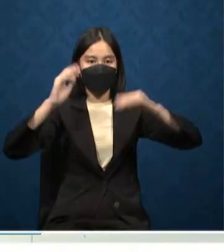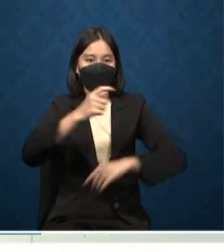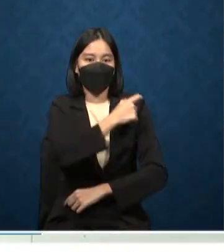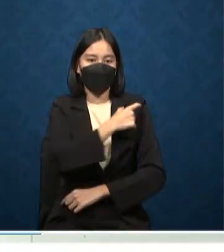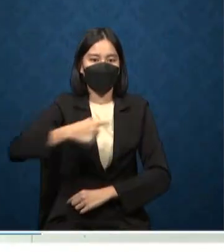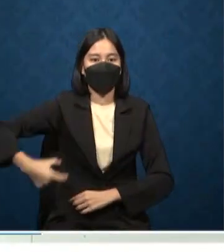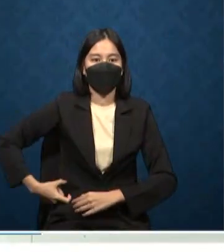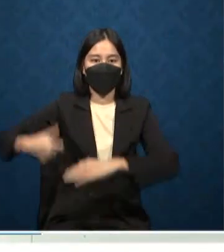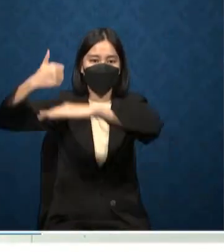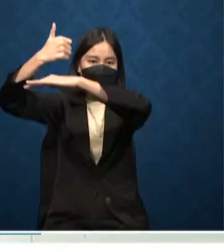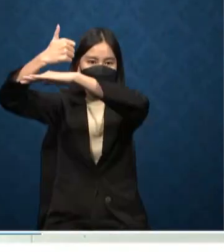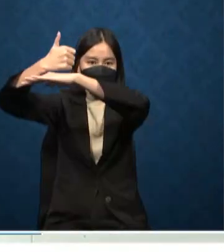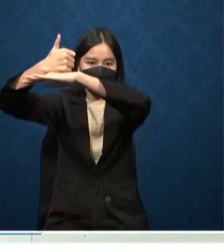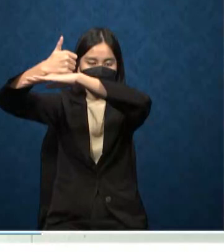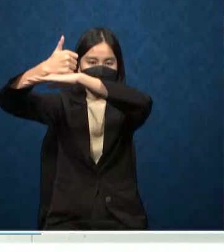ประมุข